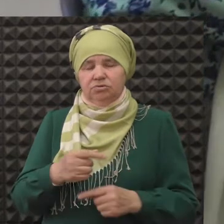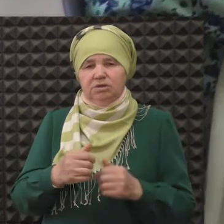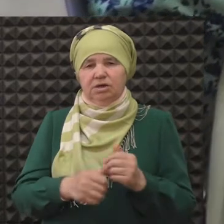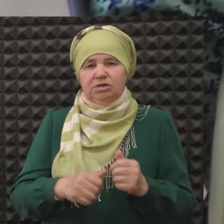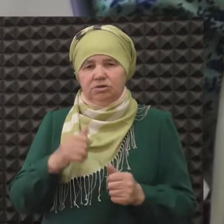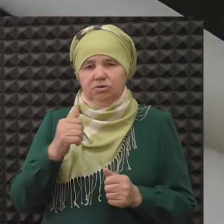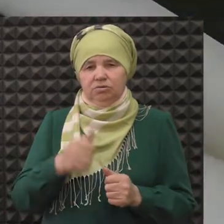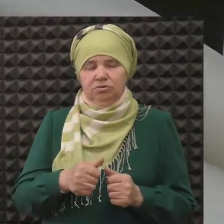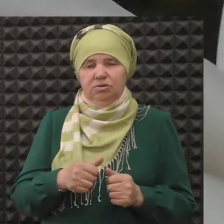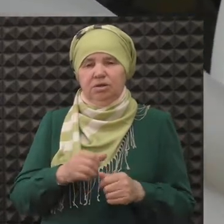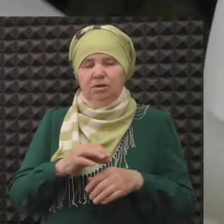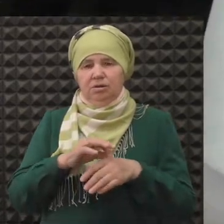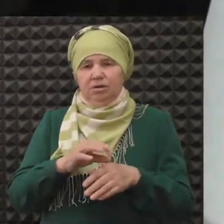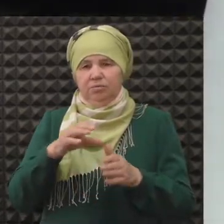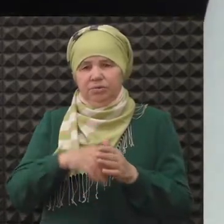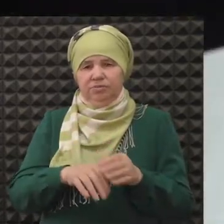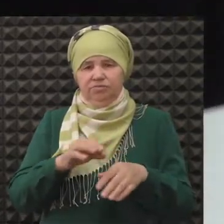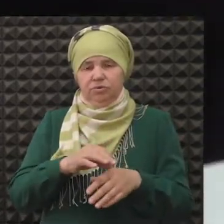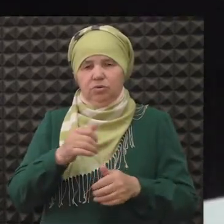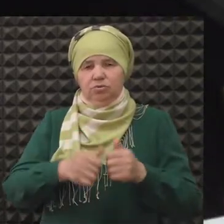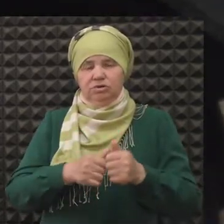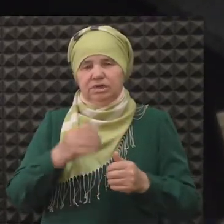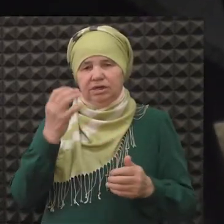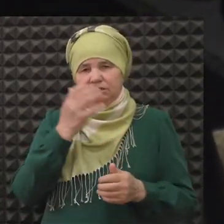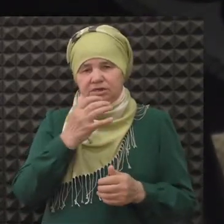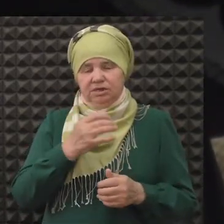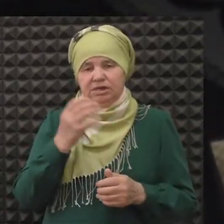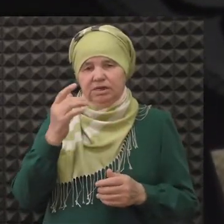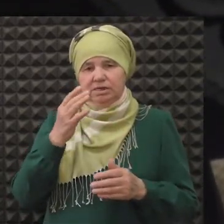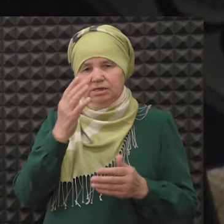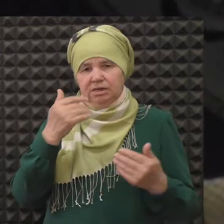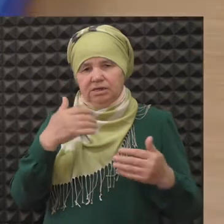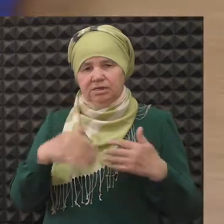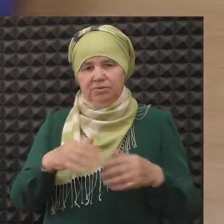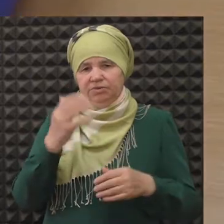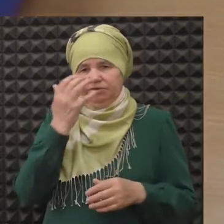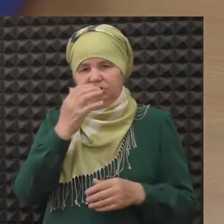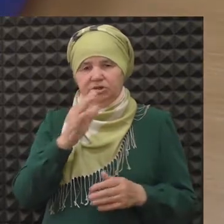лечебно-учебном реабилитационном центре фонда Ердам проходят курсы для незрячих и слабовидящих